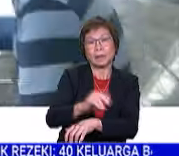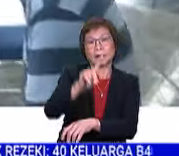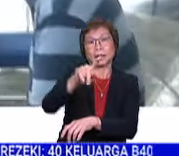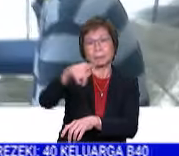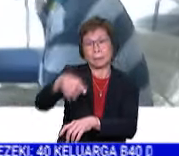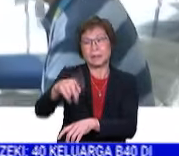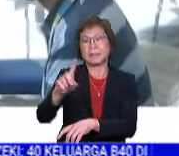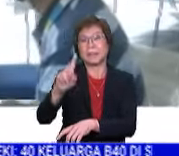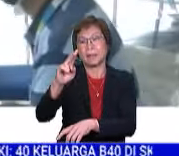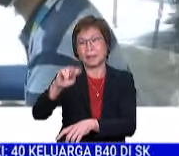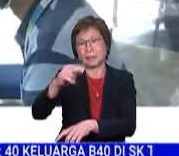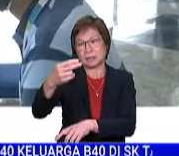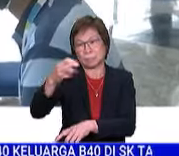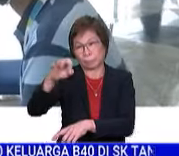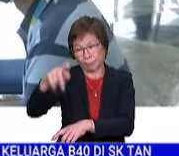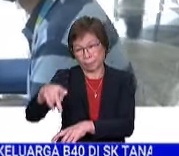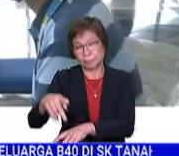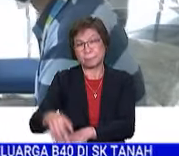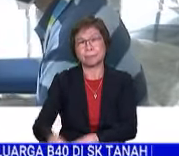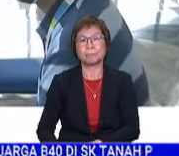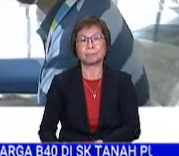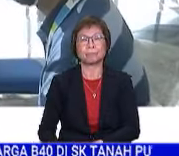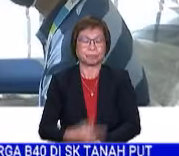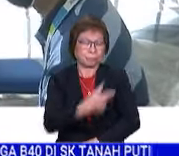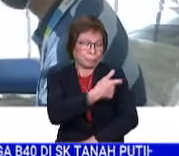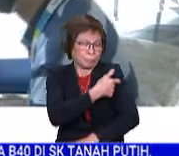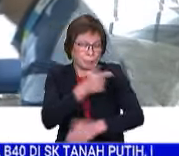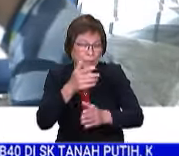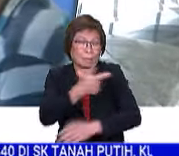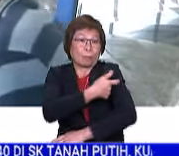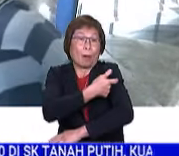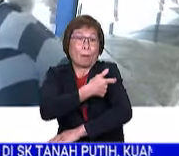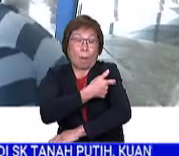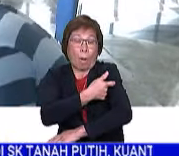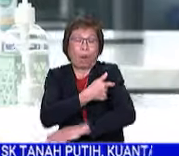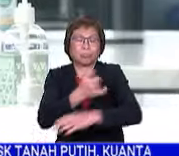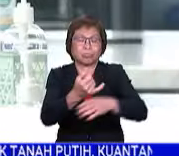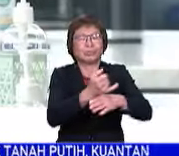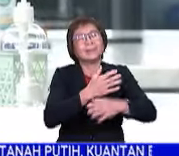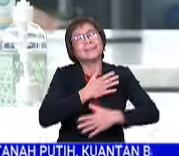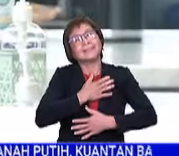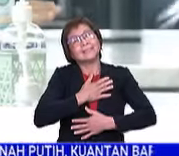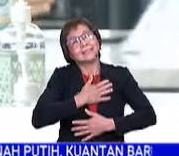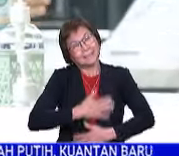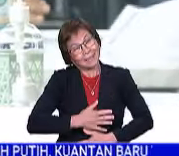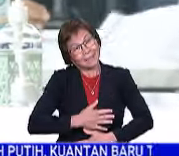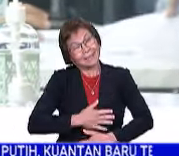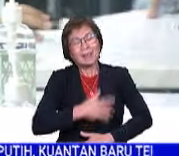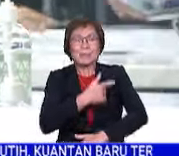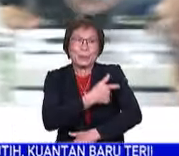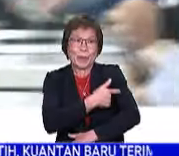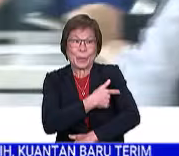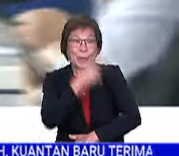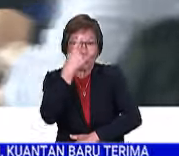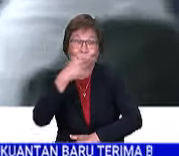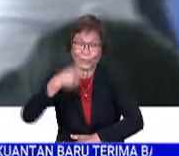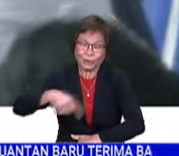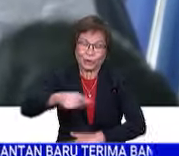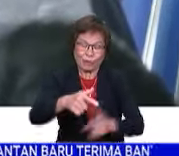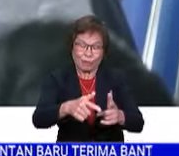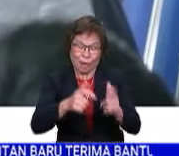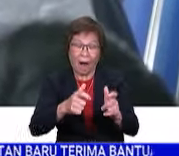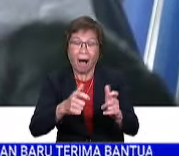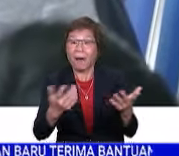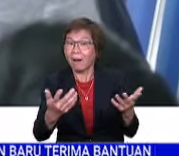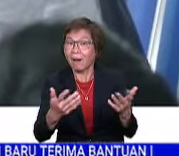KPDN-HCP. Sementara itu, penerima vaksin dari sektor industri lega, proses pemberian vaksin untuk mereka